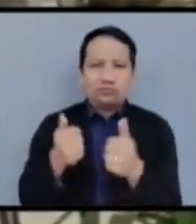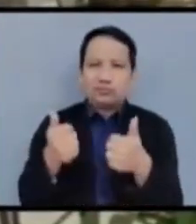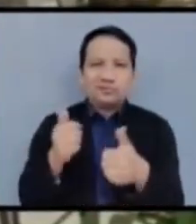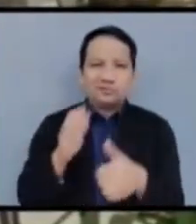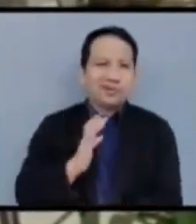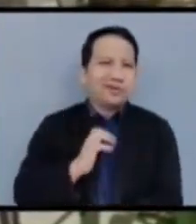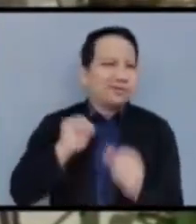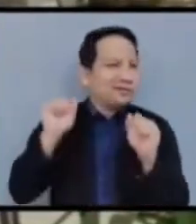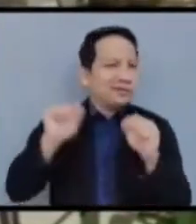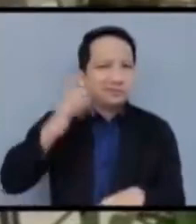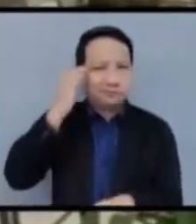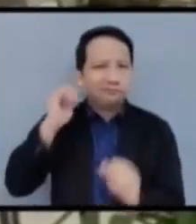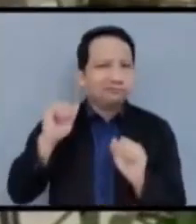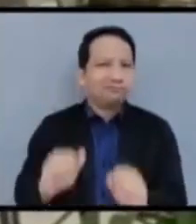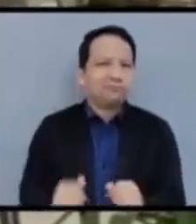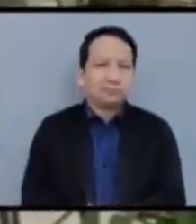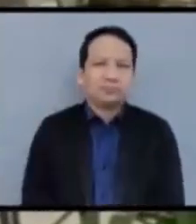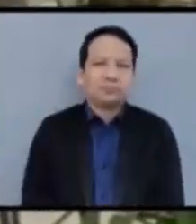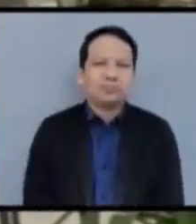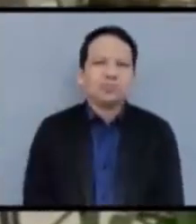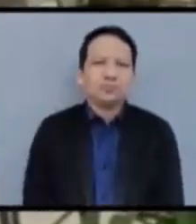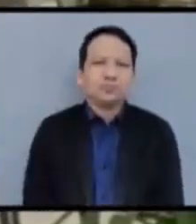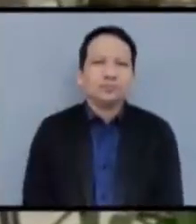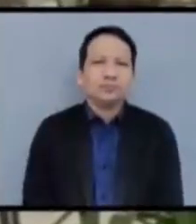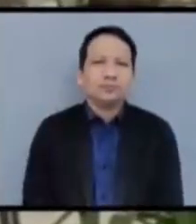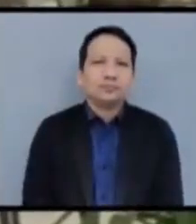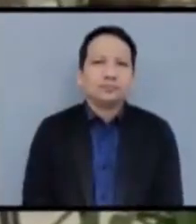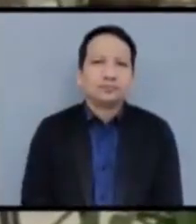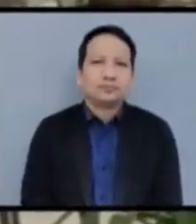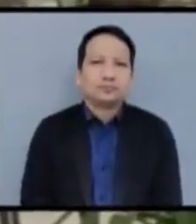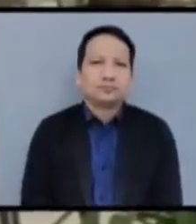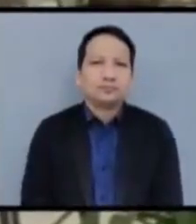So, yun, sobrang kami sa kanya and